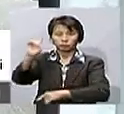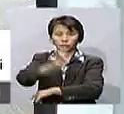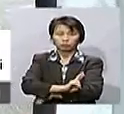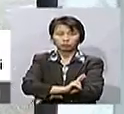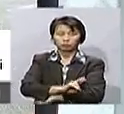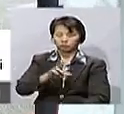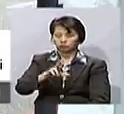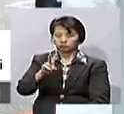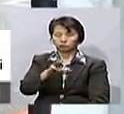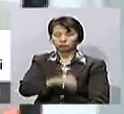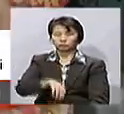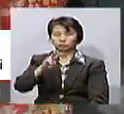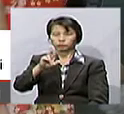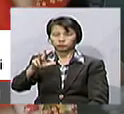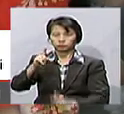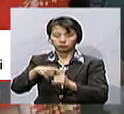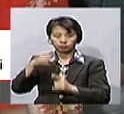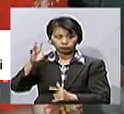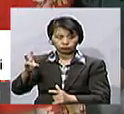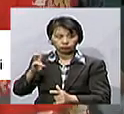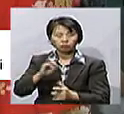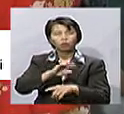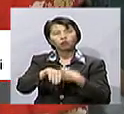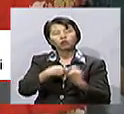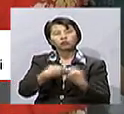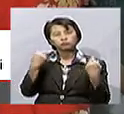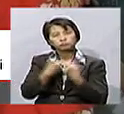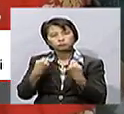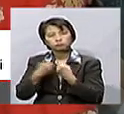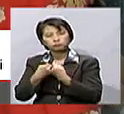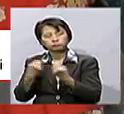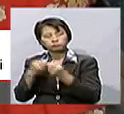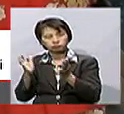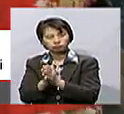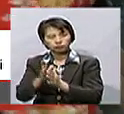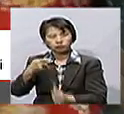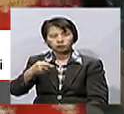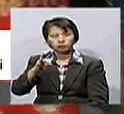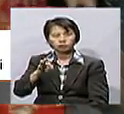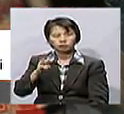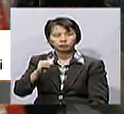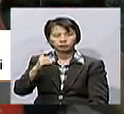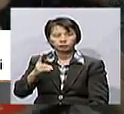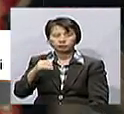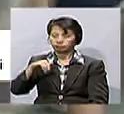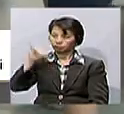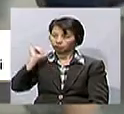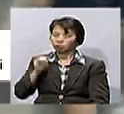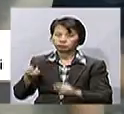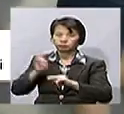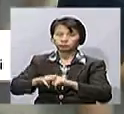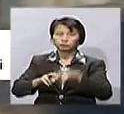iaitu 22 dan 23 Julai lepas. Ini menjadikan jumlah kumulatif kes HFMD sehingga semalam terus meningkat